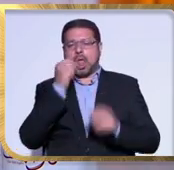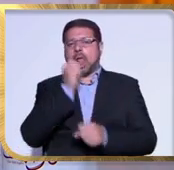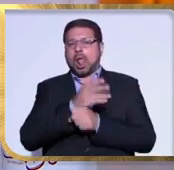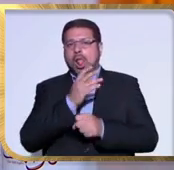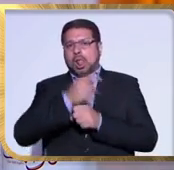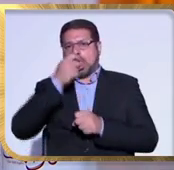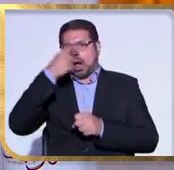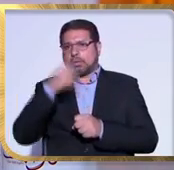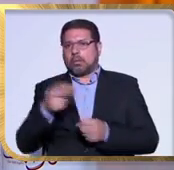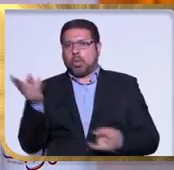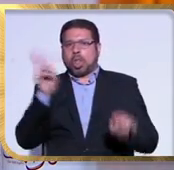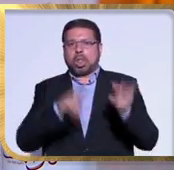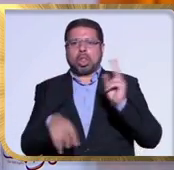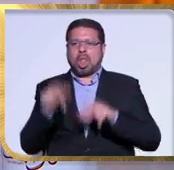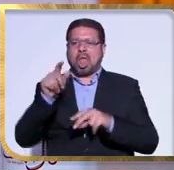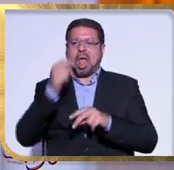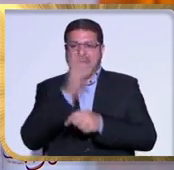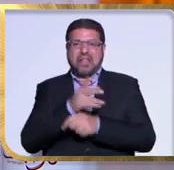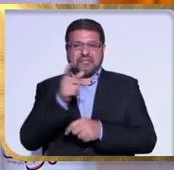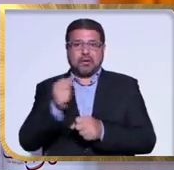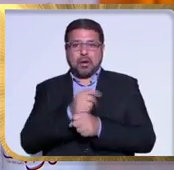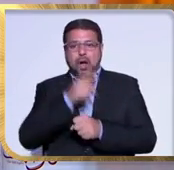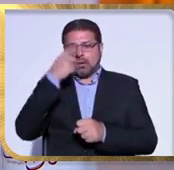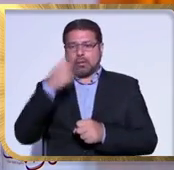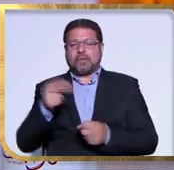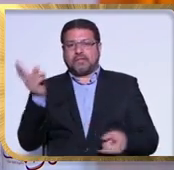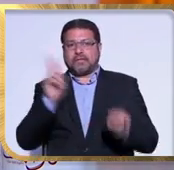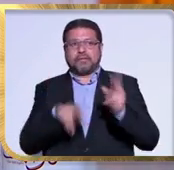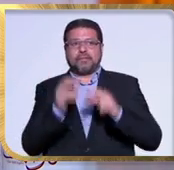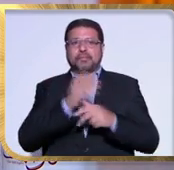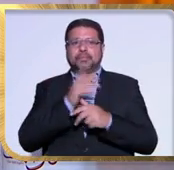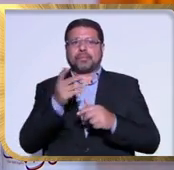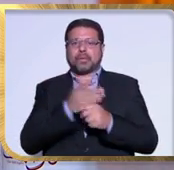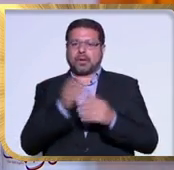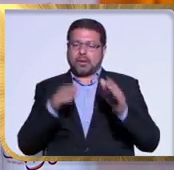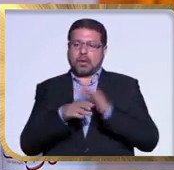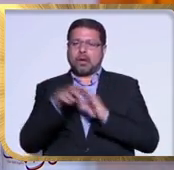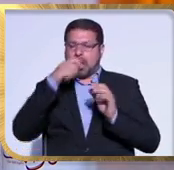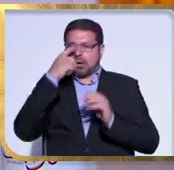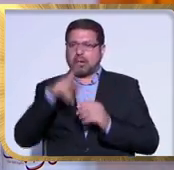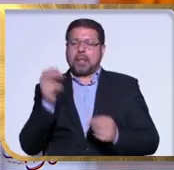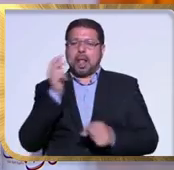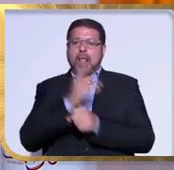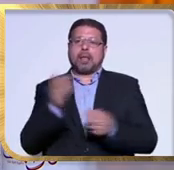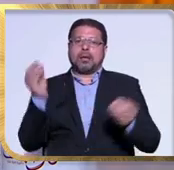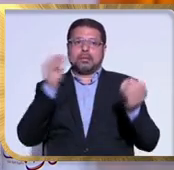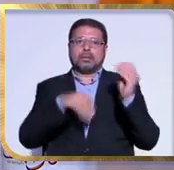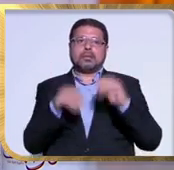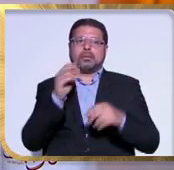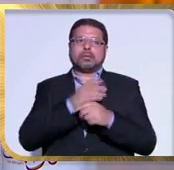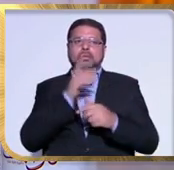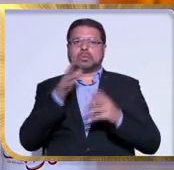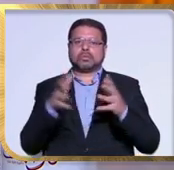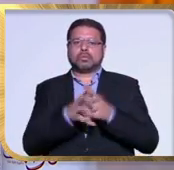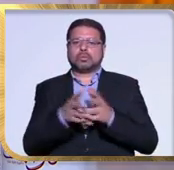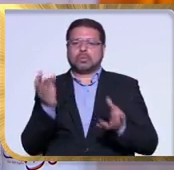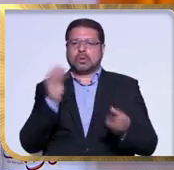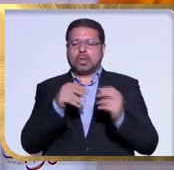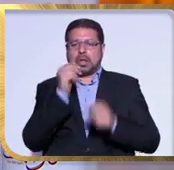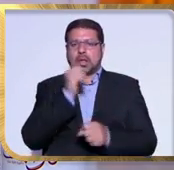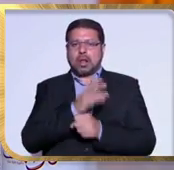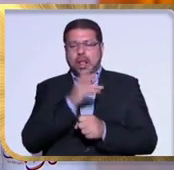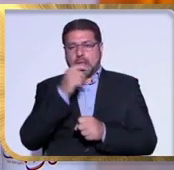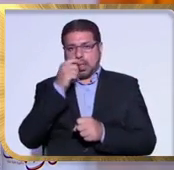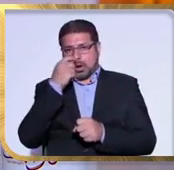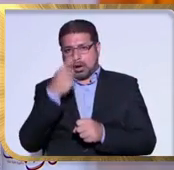بحرام يعني منه حلال ومنه حرام او ادخل الحرام على الحلال فخلط بين